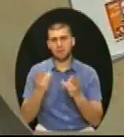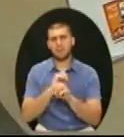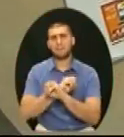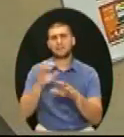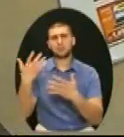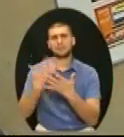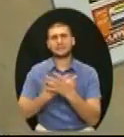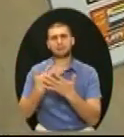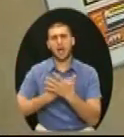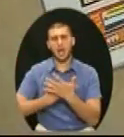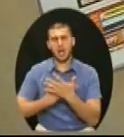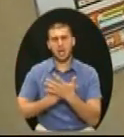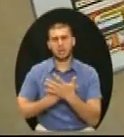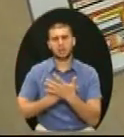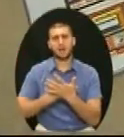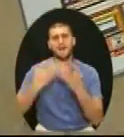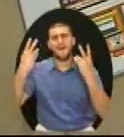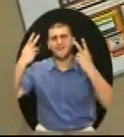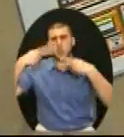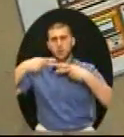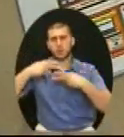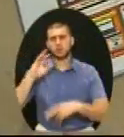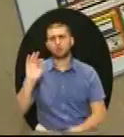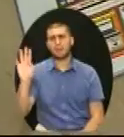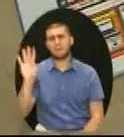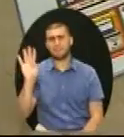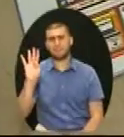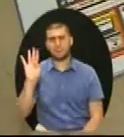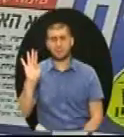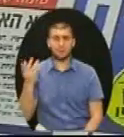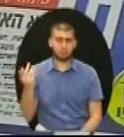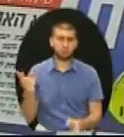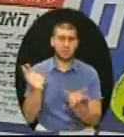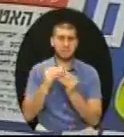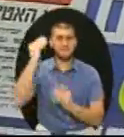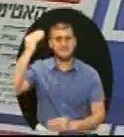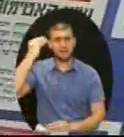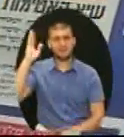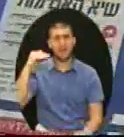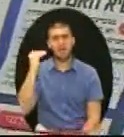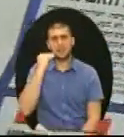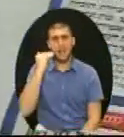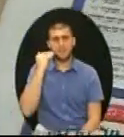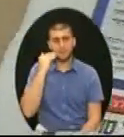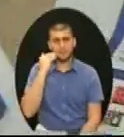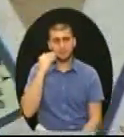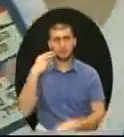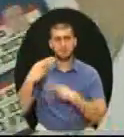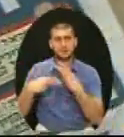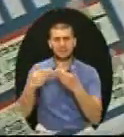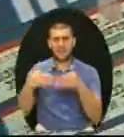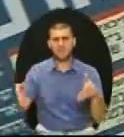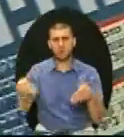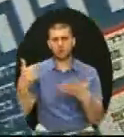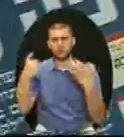פרסום המסמך, מסמך ההבנות של נתניהו לכאורה עם הפלסטינים ועם האמריקנים, חזרה לקווי